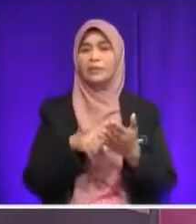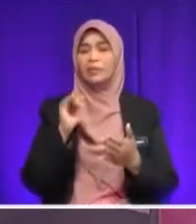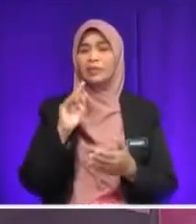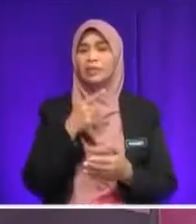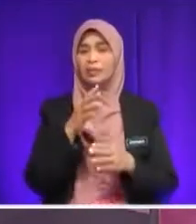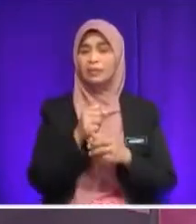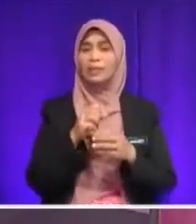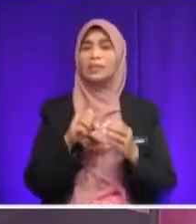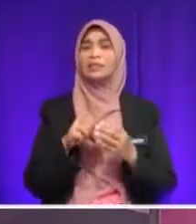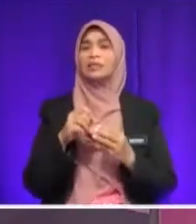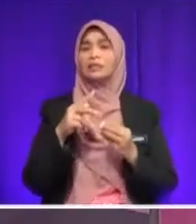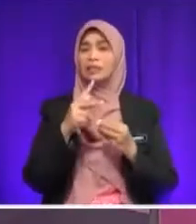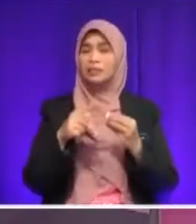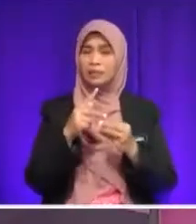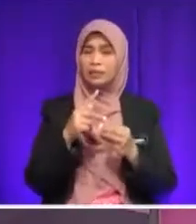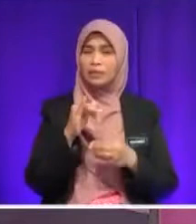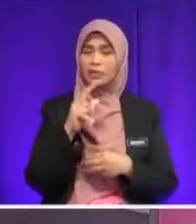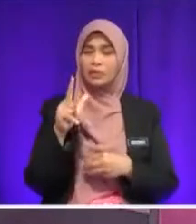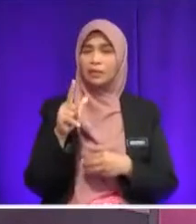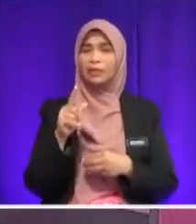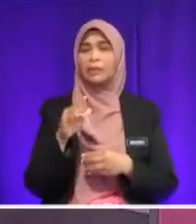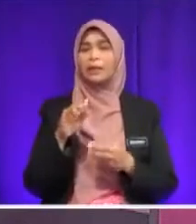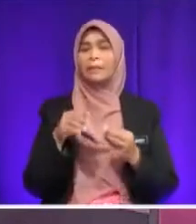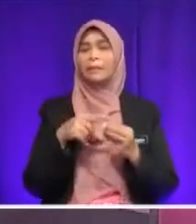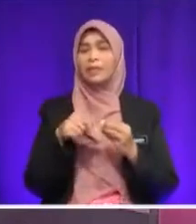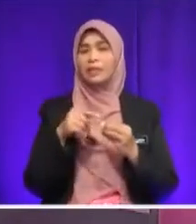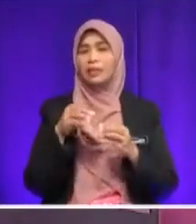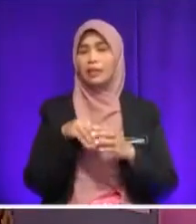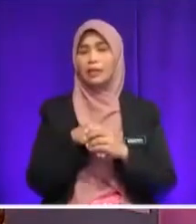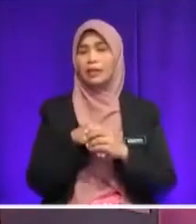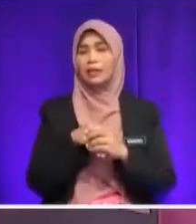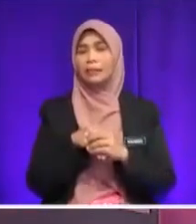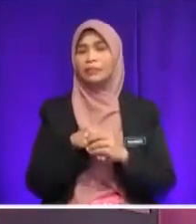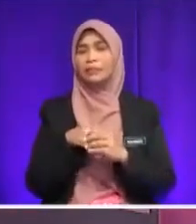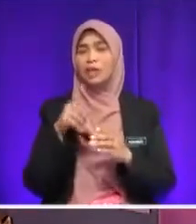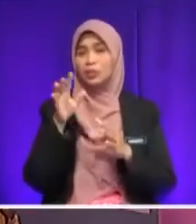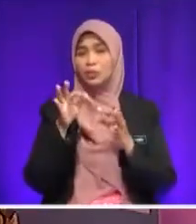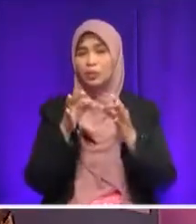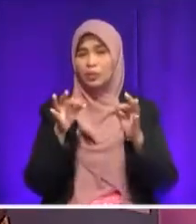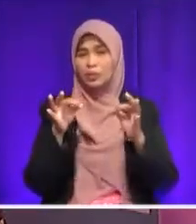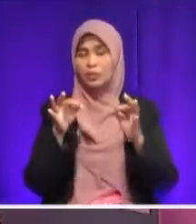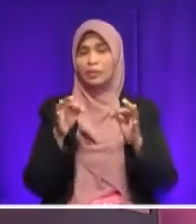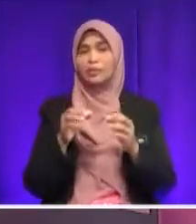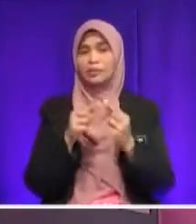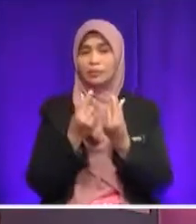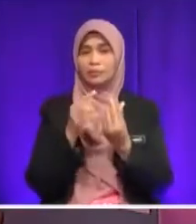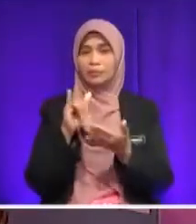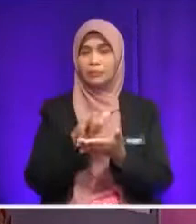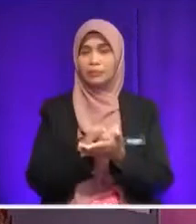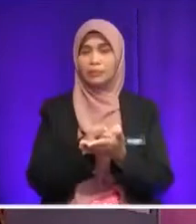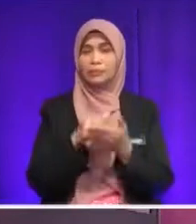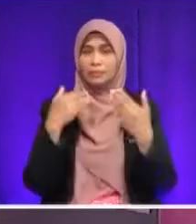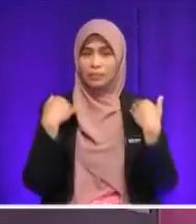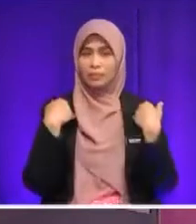itu tidak khas seni adalah apabila dalam sebuah potongan ayat tuh ayat al-qur'an tuh